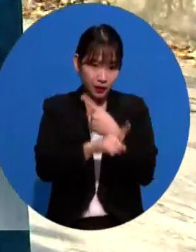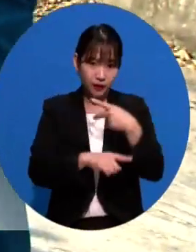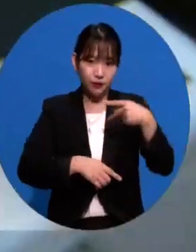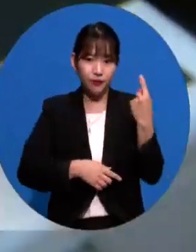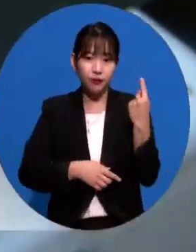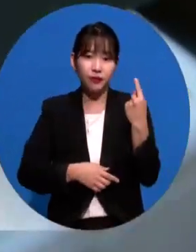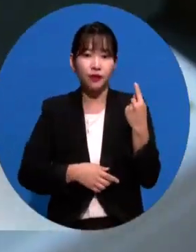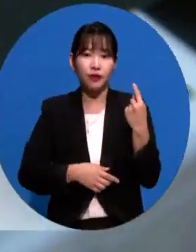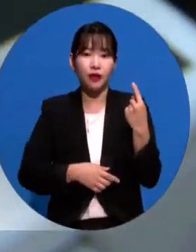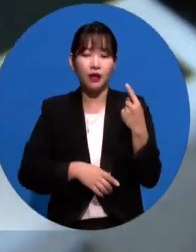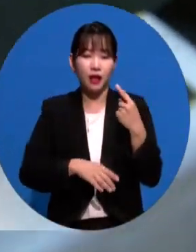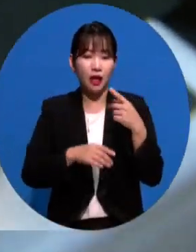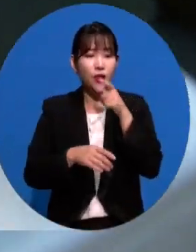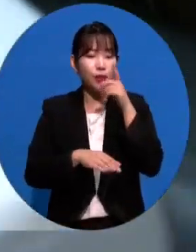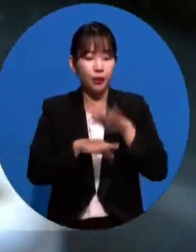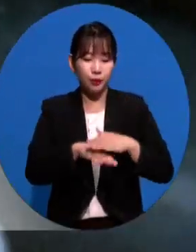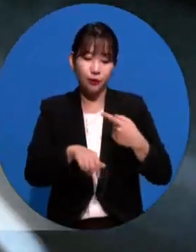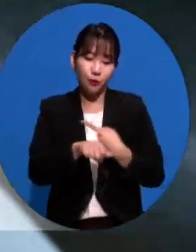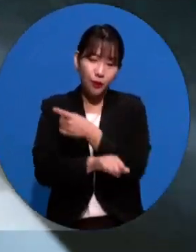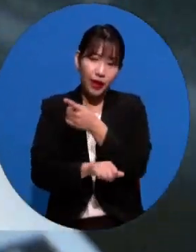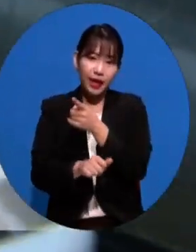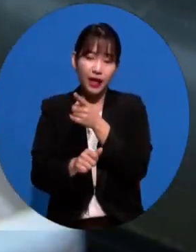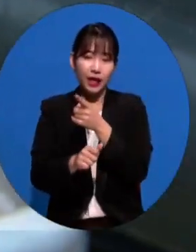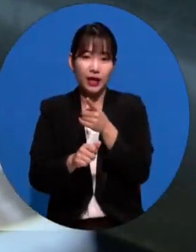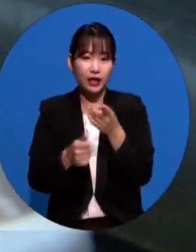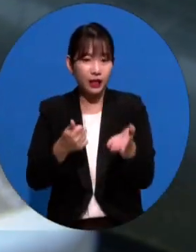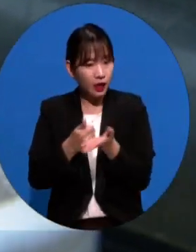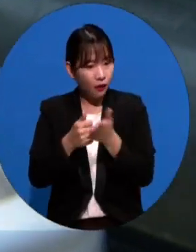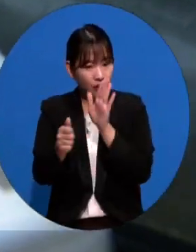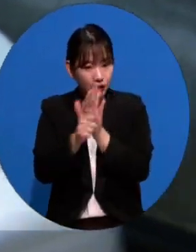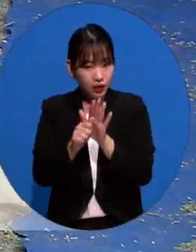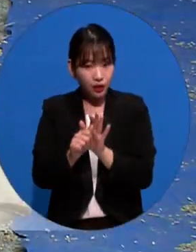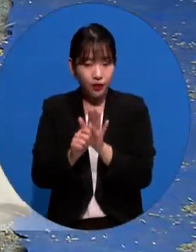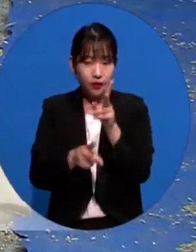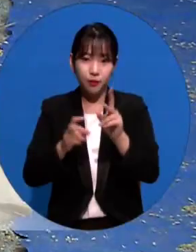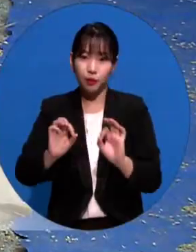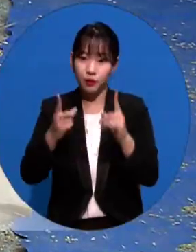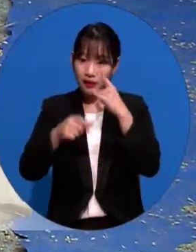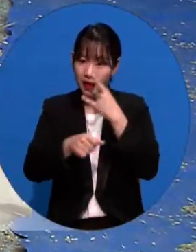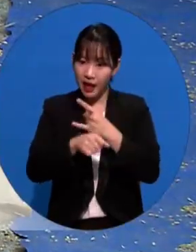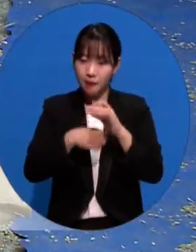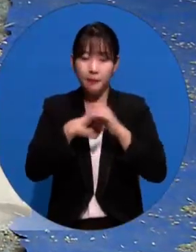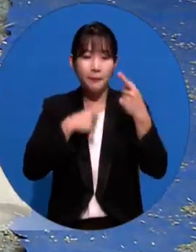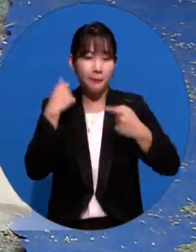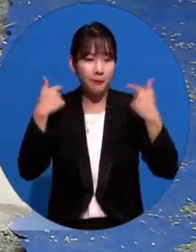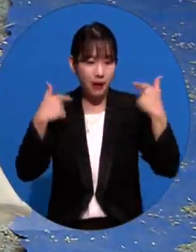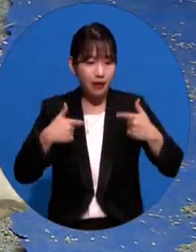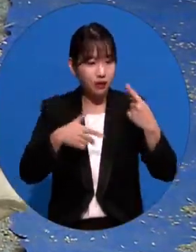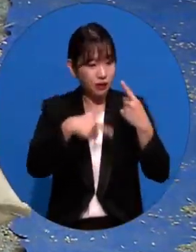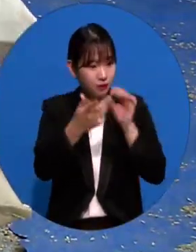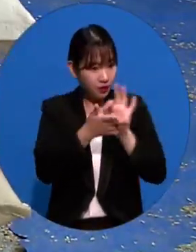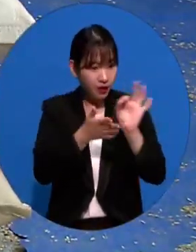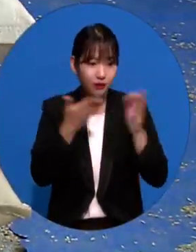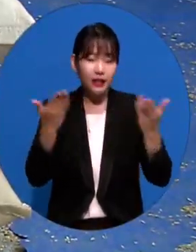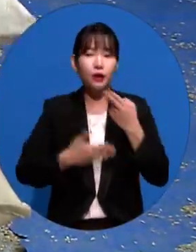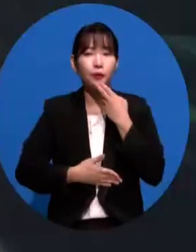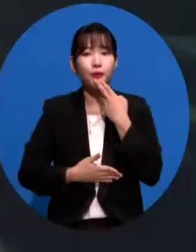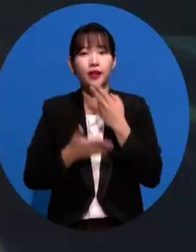개정되더라도 논타작물 재배 지원 사업을 병행하면 매년 1조 원을 투입할 일은 없을 것이라고